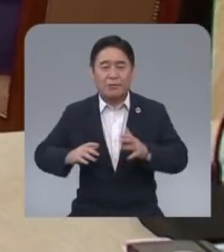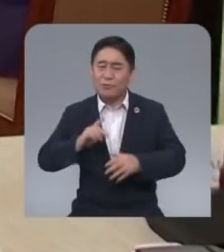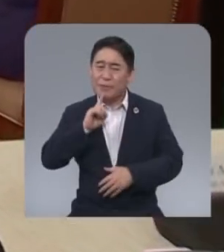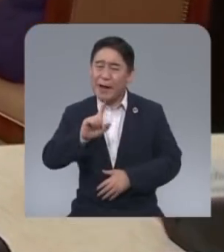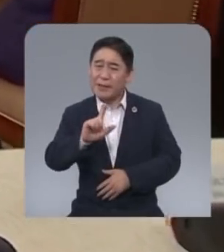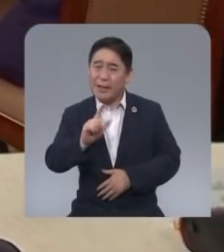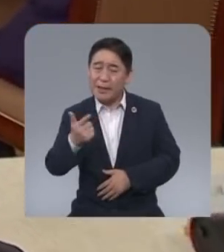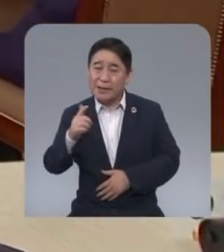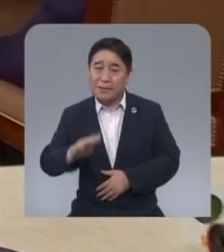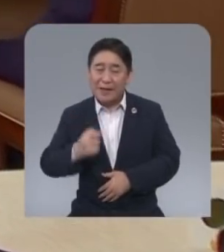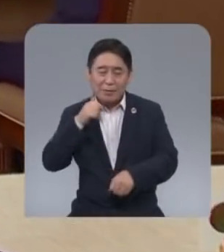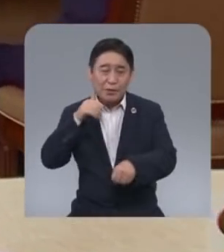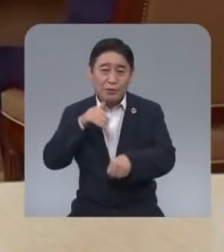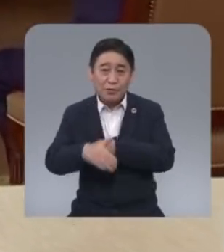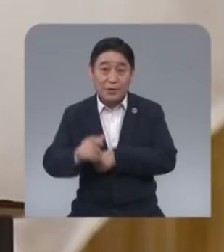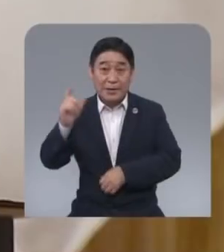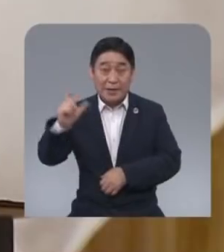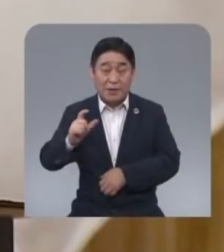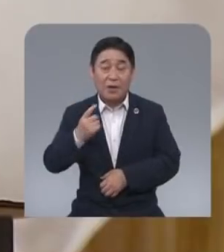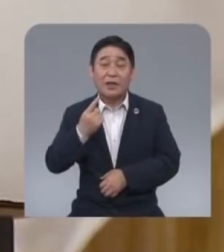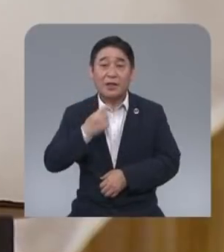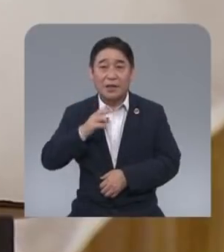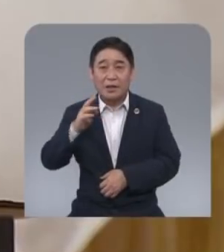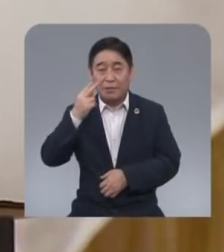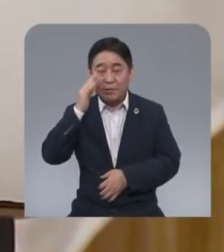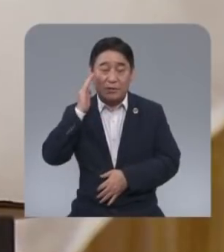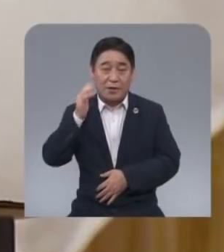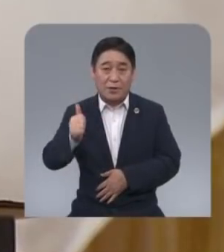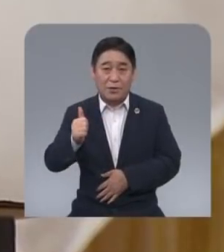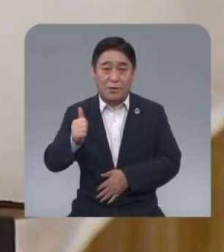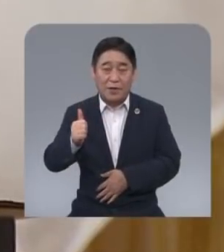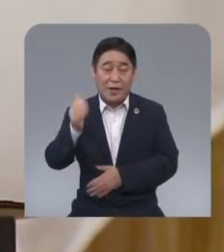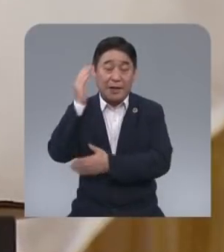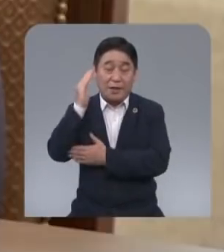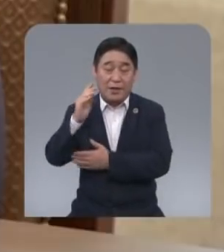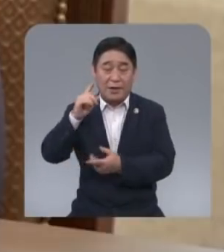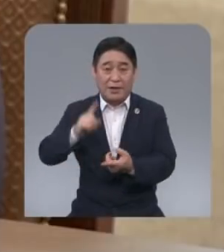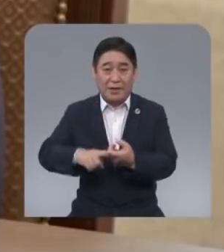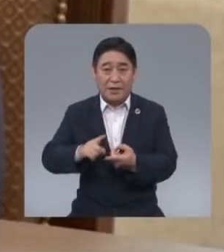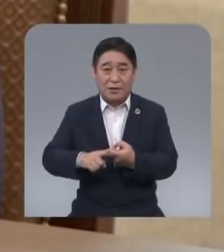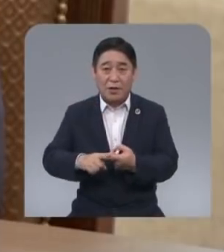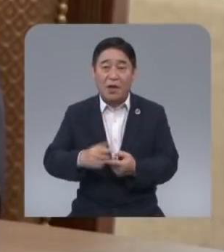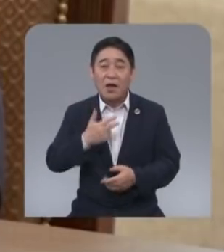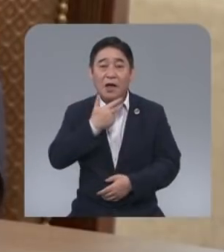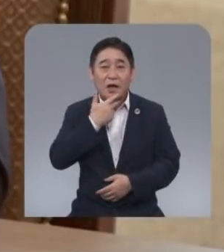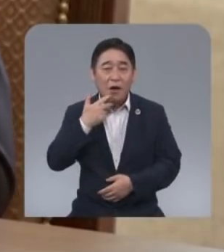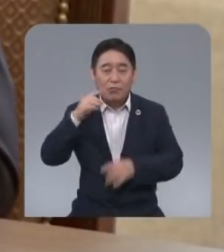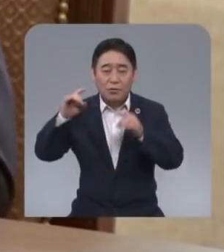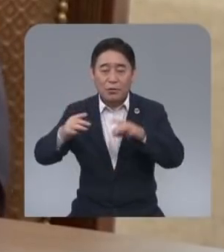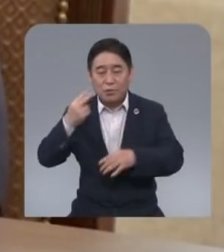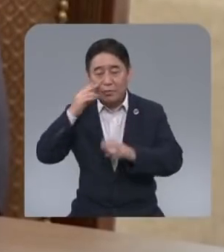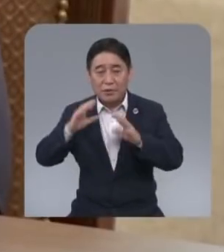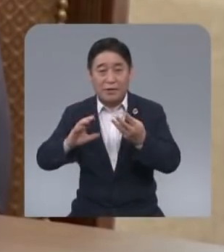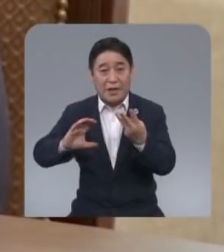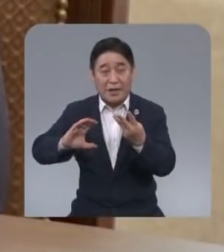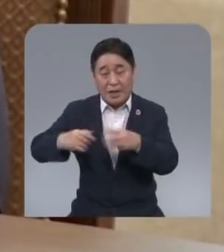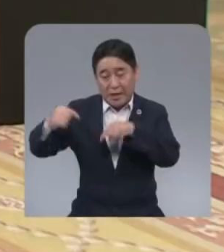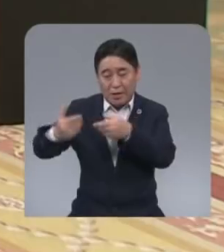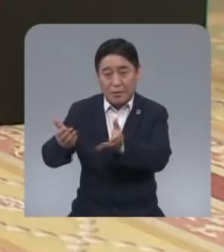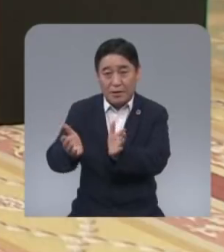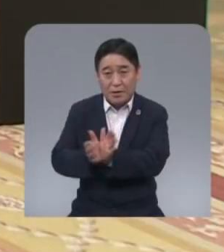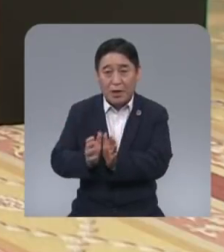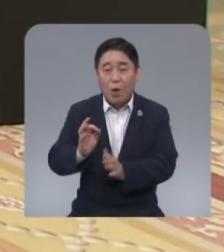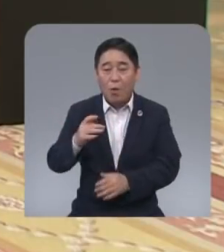거론하진 않았지만 민주주의를 강조한 바이든 미 대통령의 모두 발언에 최근 영국, 호주, 미국 3개국